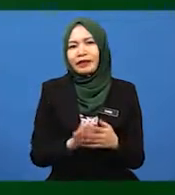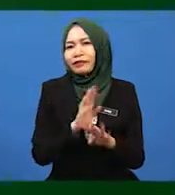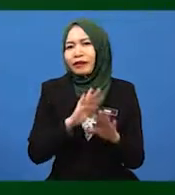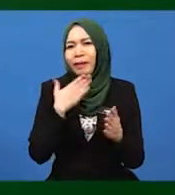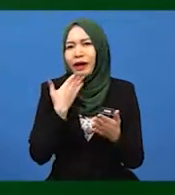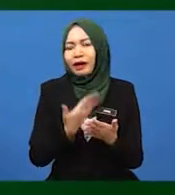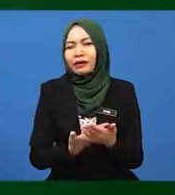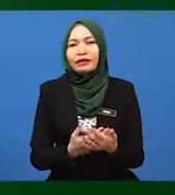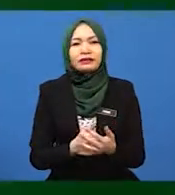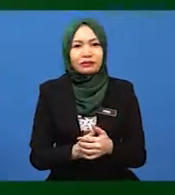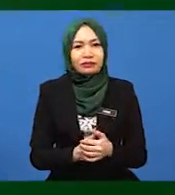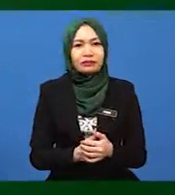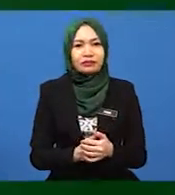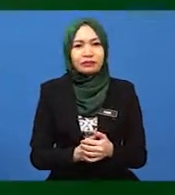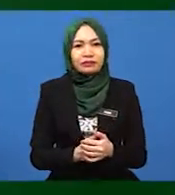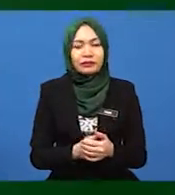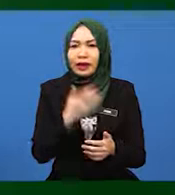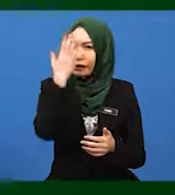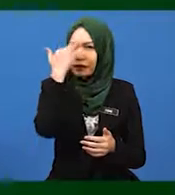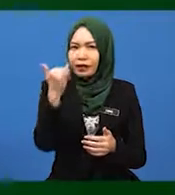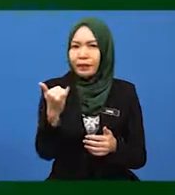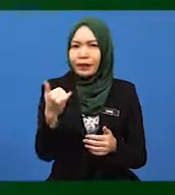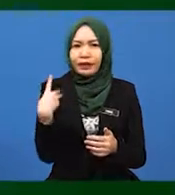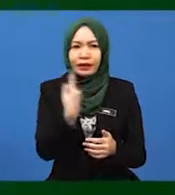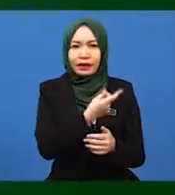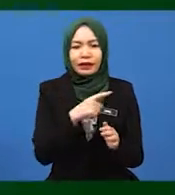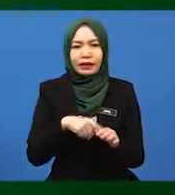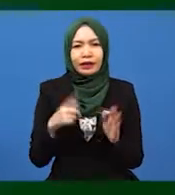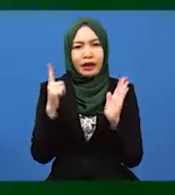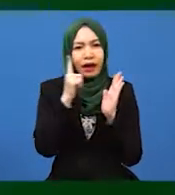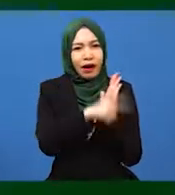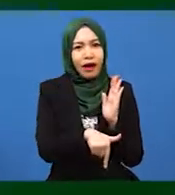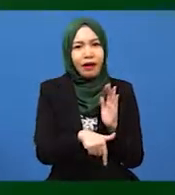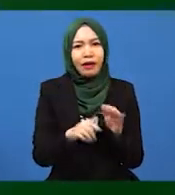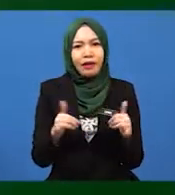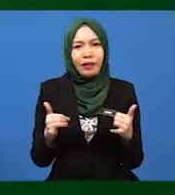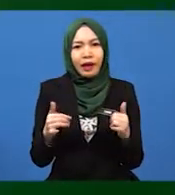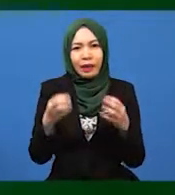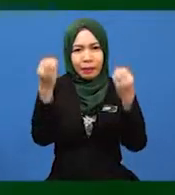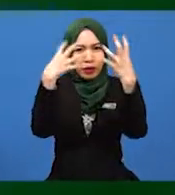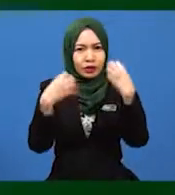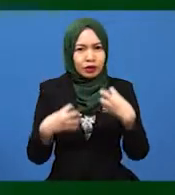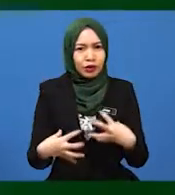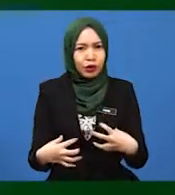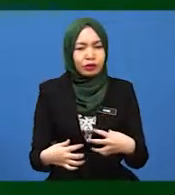Kenapa kita dilarang bermain mercun? Ya, nanti jari boleh